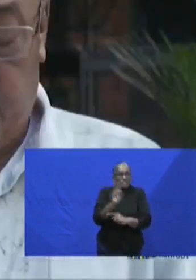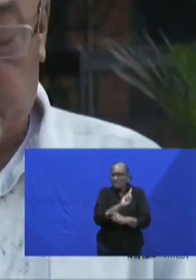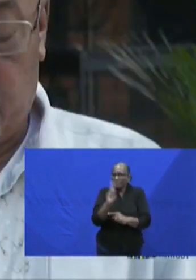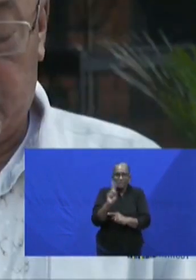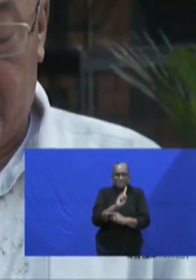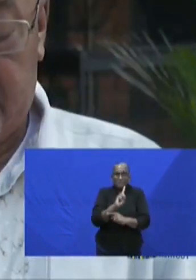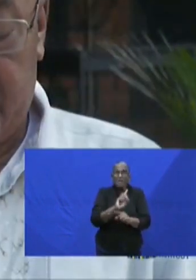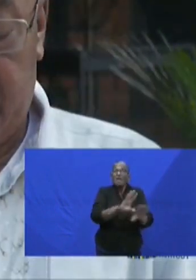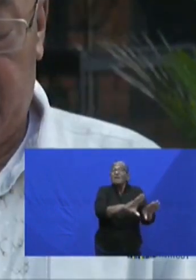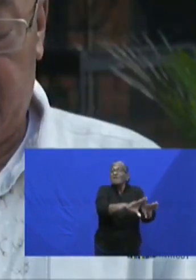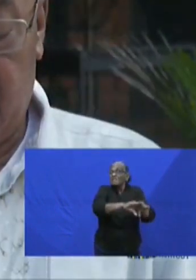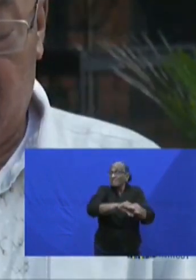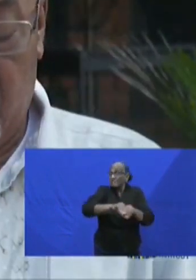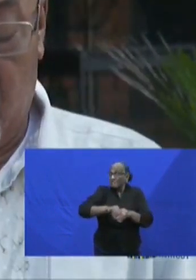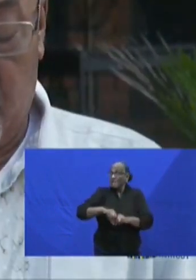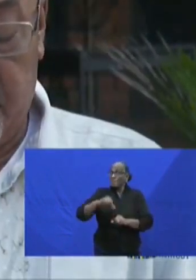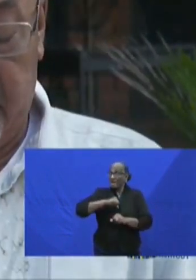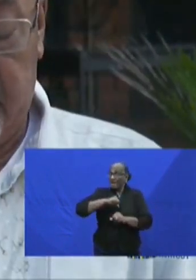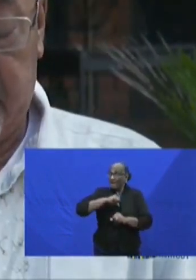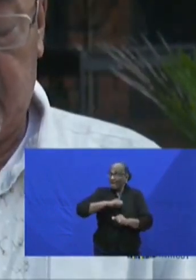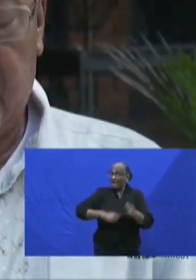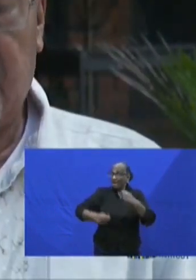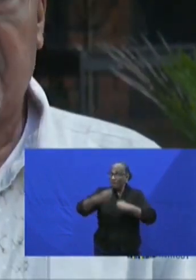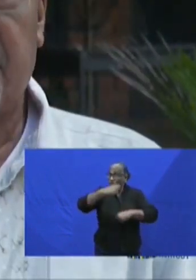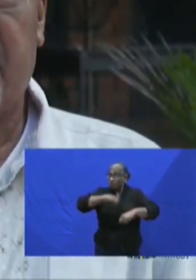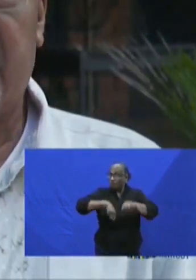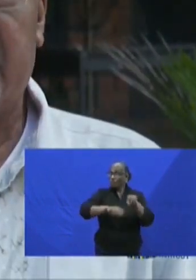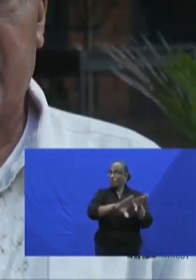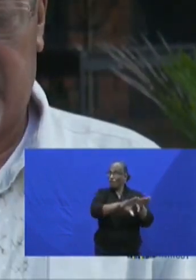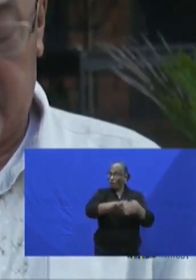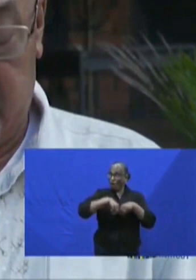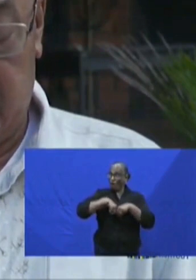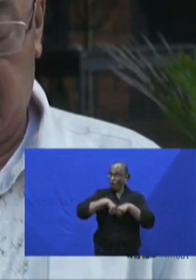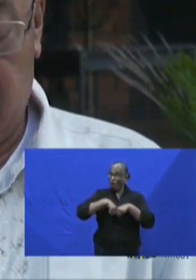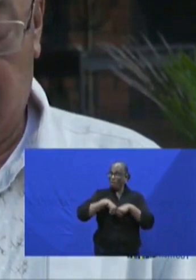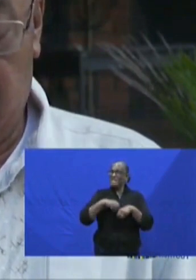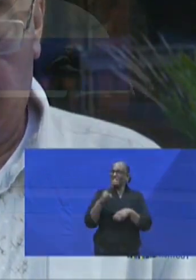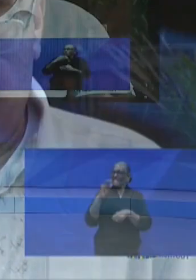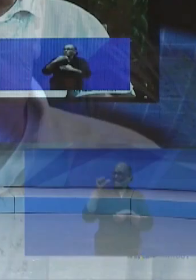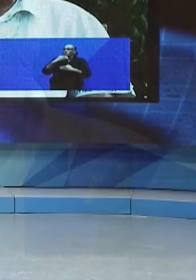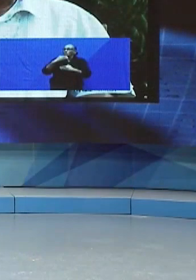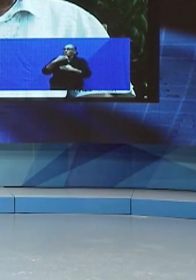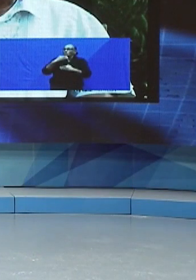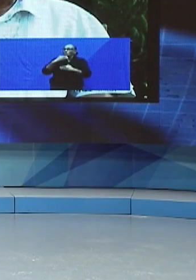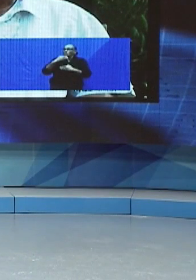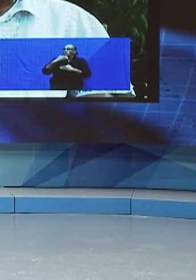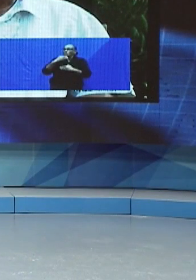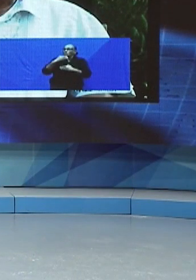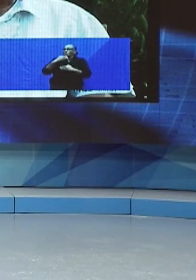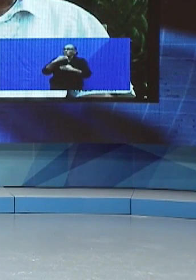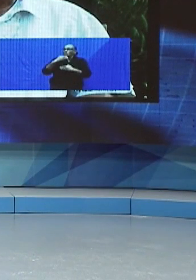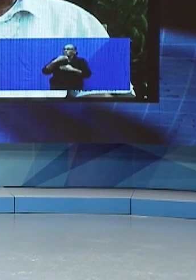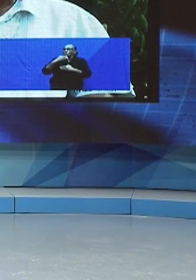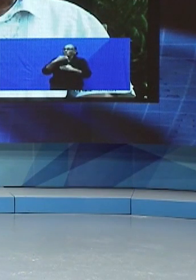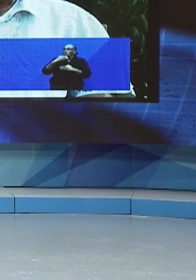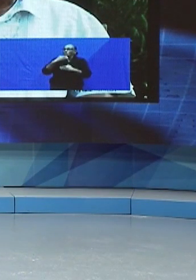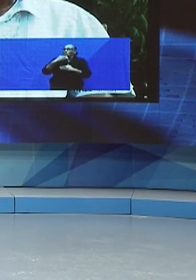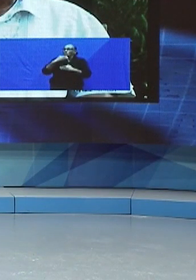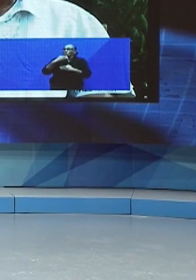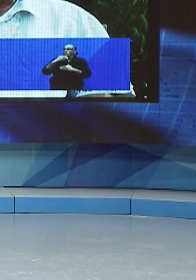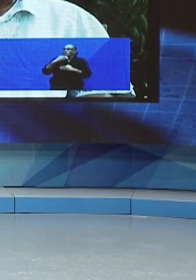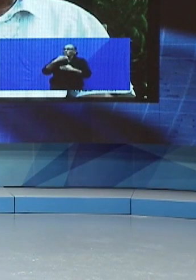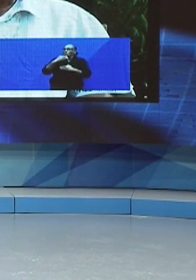haalde president Desiree Boutersen gisteren aan in zijn statement, waarin hij de familie van de nabestaanden van de